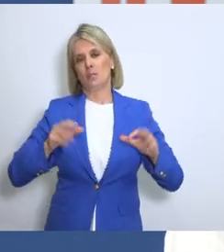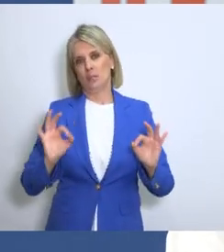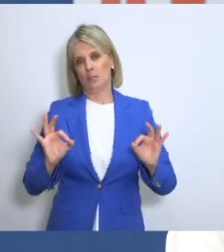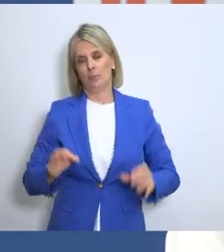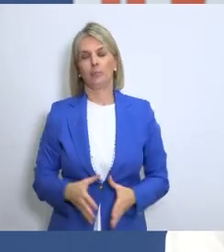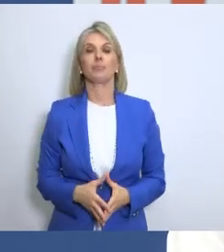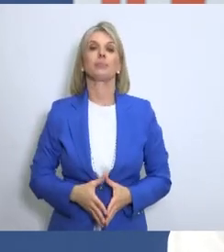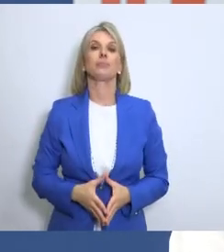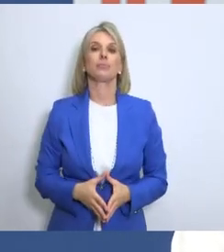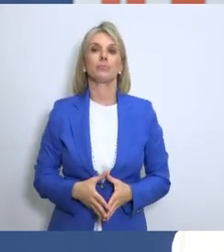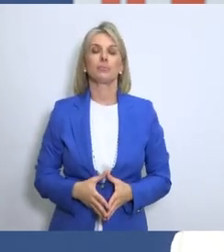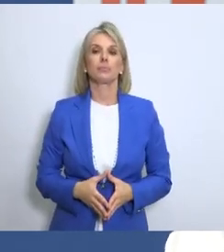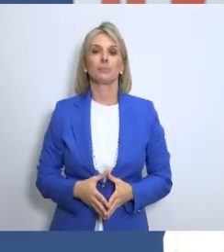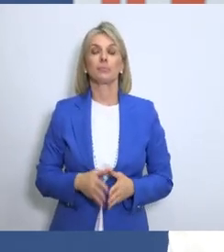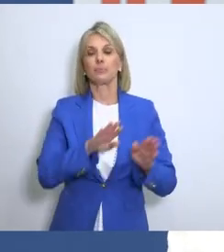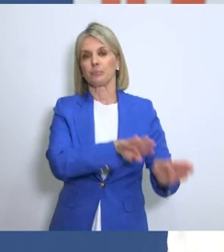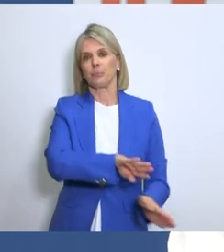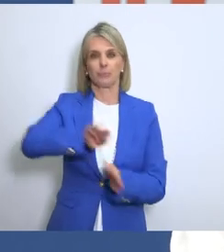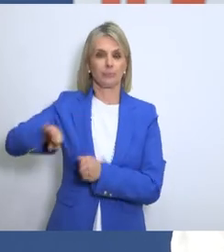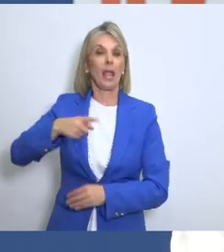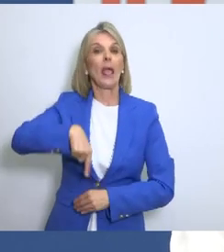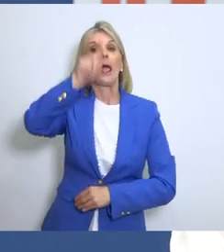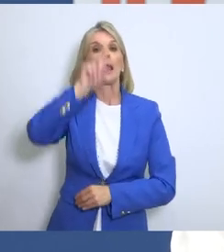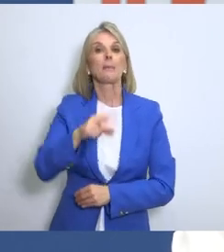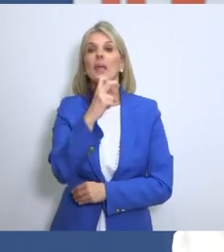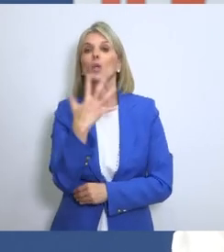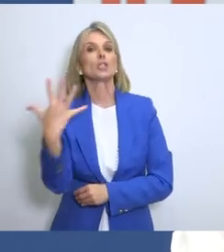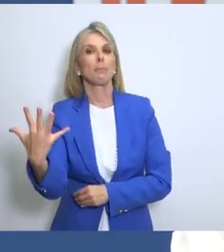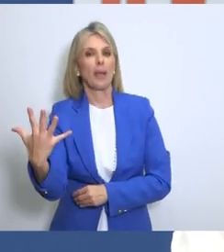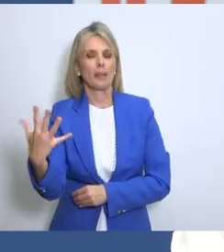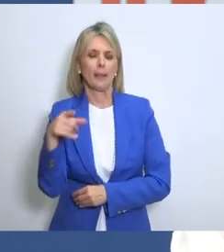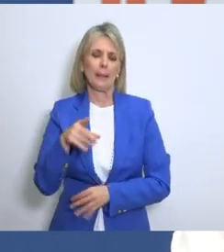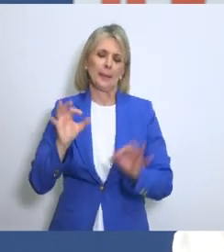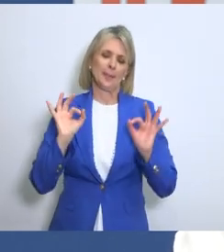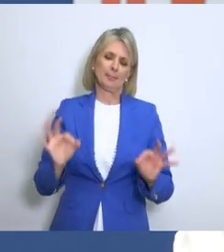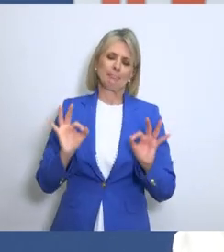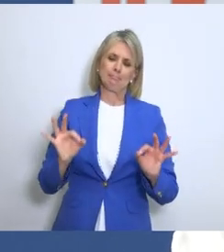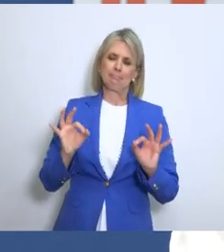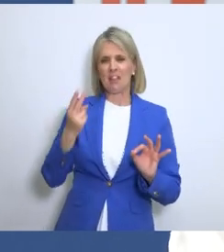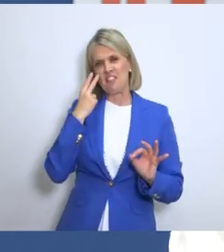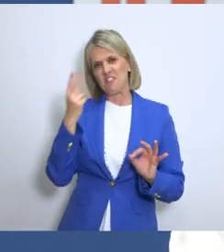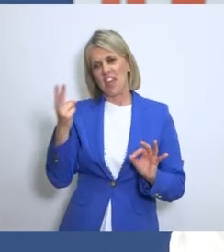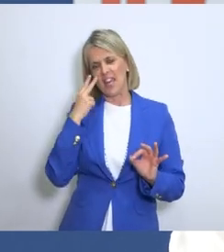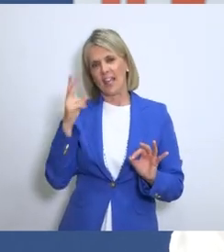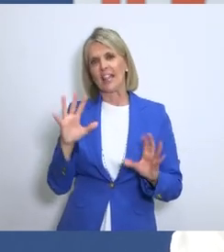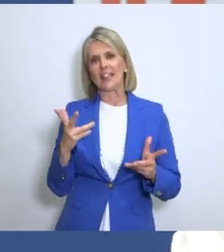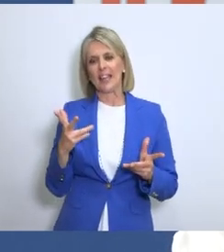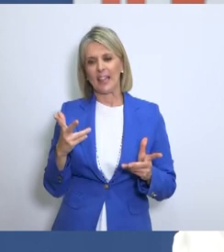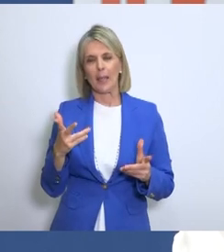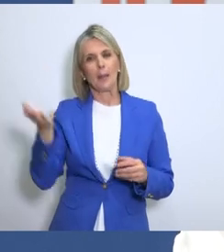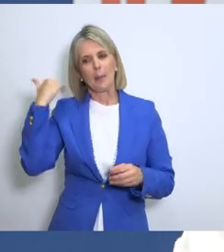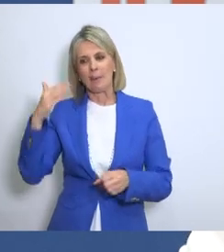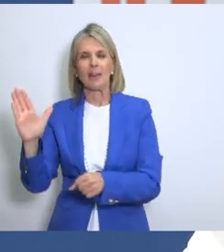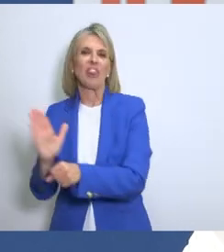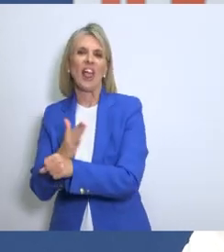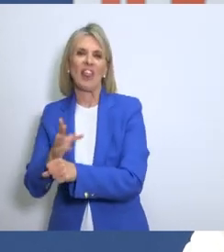Όσο για το ΜΕΡΑ25, πρόκειται βασικά για έναν αστικό σχηματισμό που προήλθε από το ξεύτισμα του